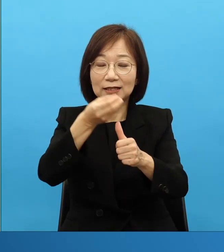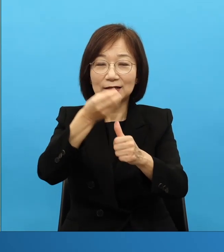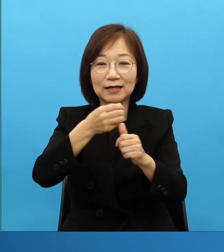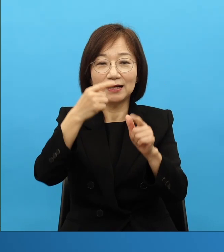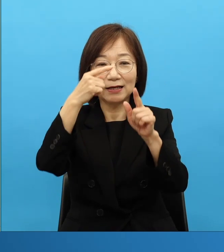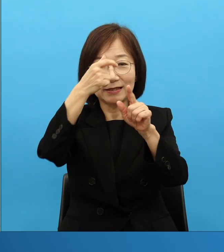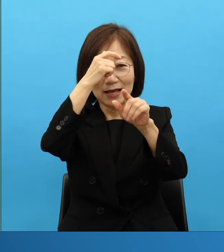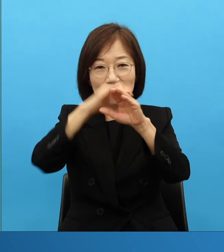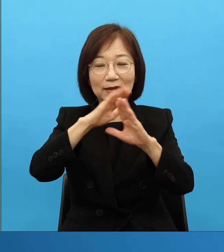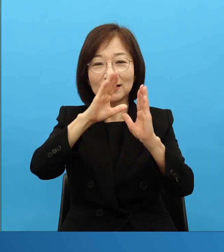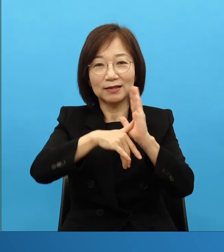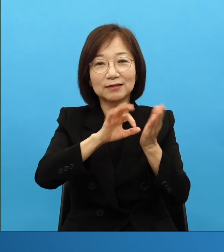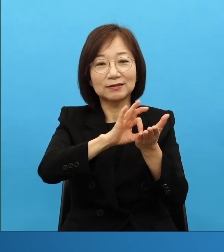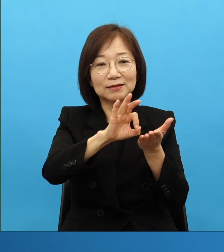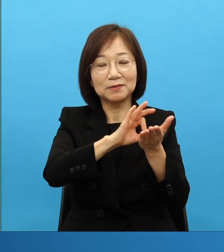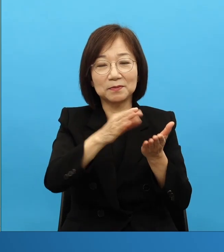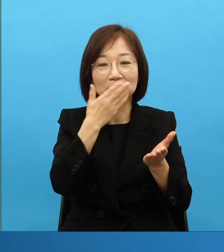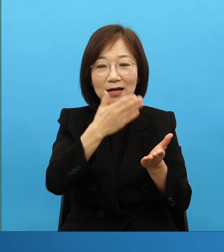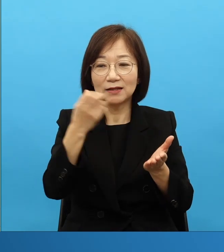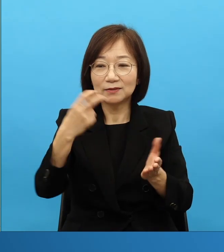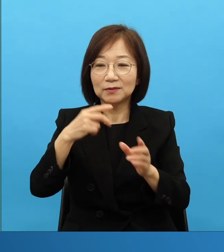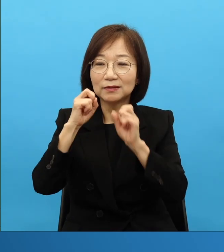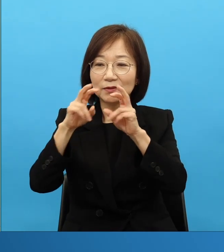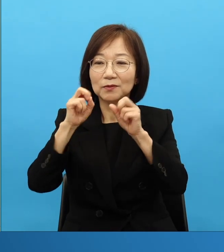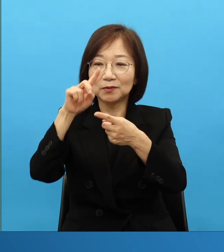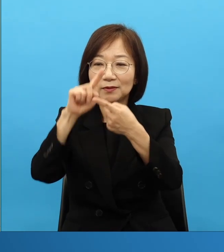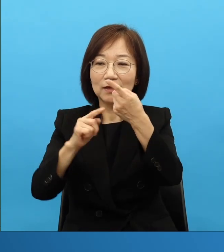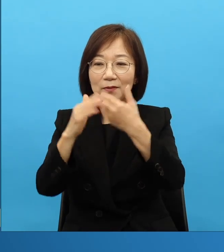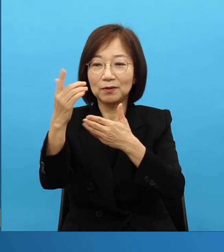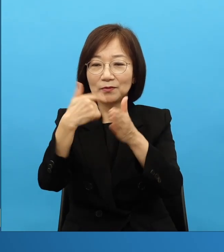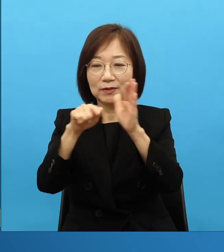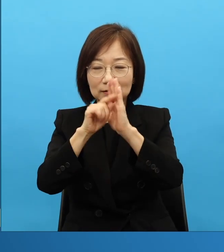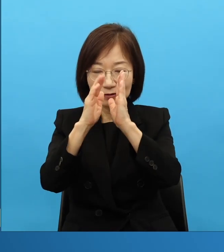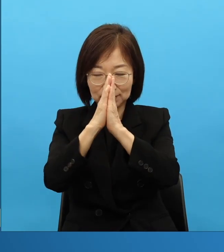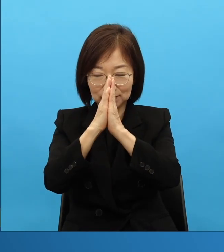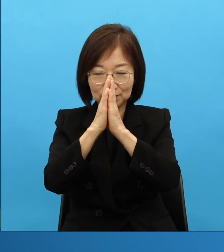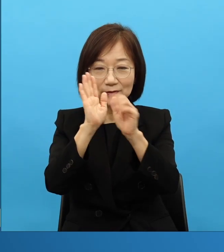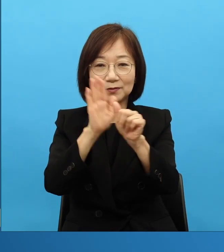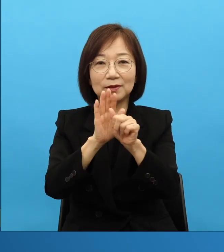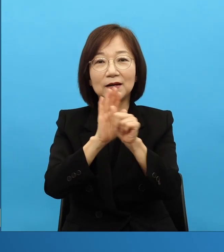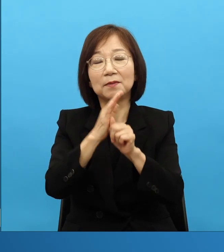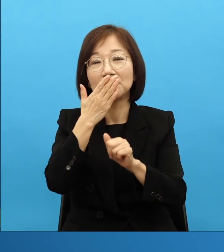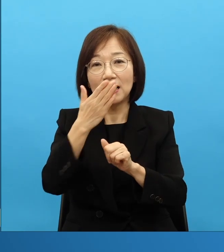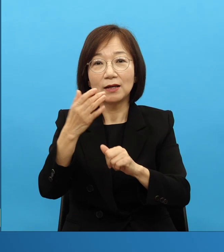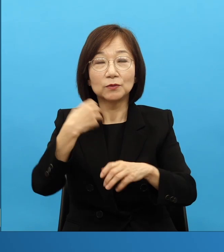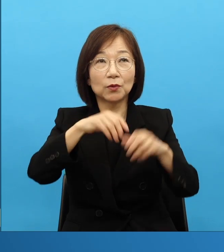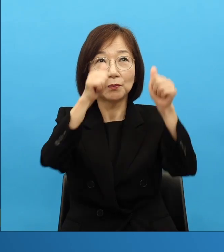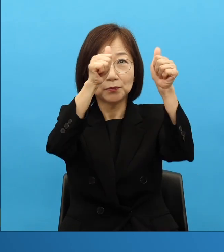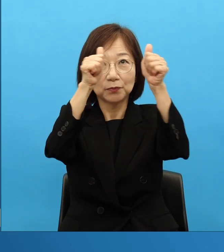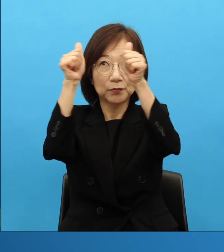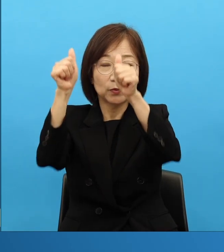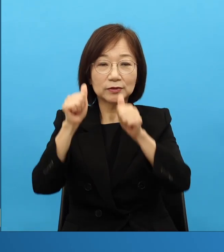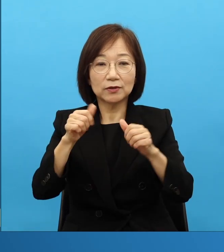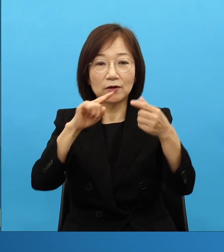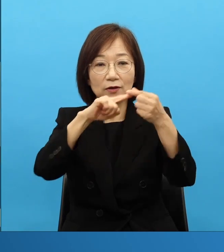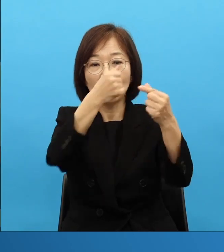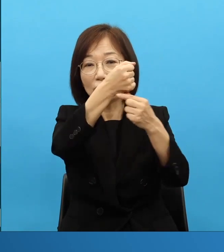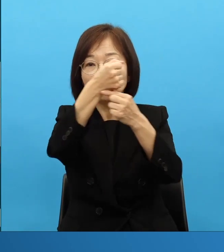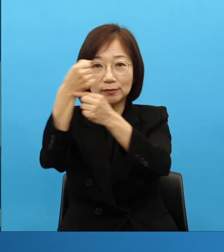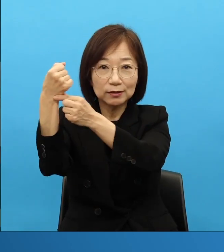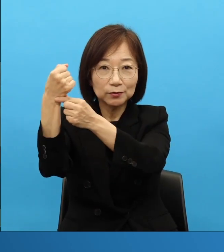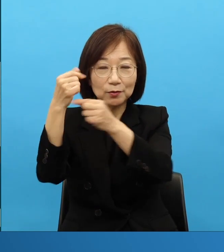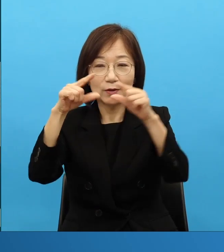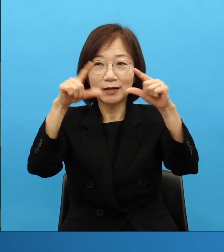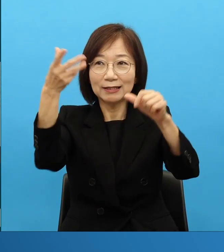활용하며 선교대회를 마음 담고 기도할 수 있습니다. 선교대회 포스터와 현수막도 위아.kr에서 다운받을